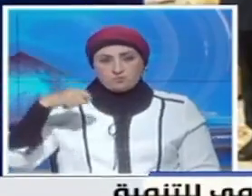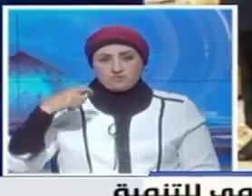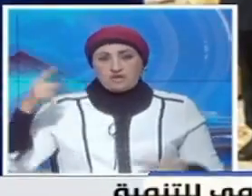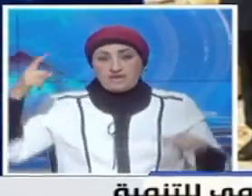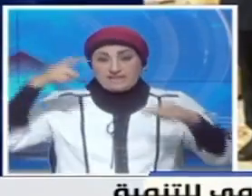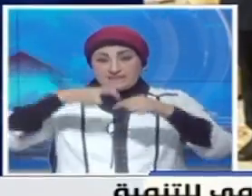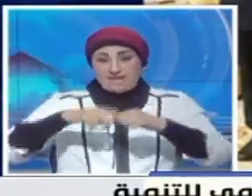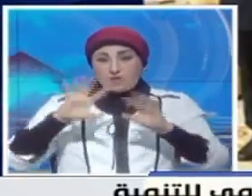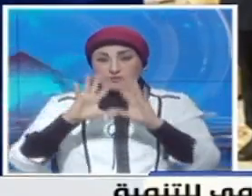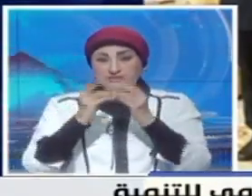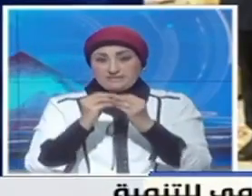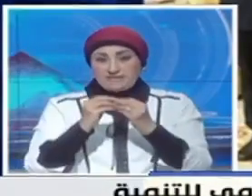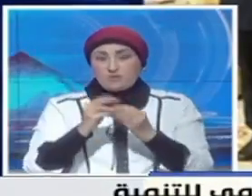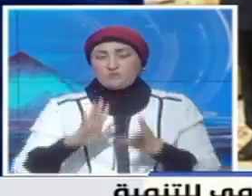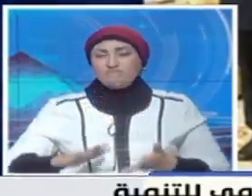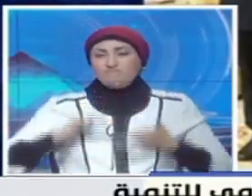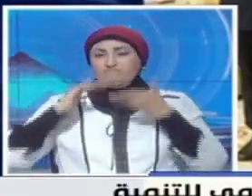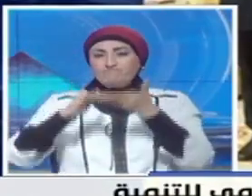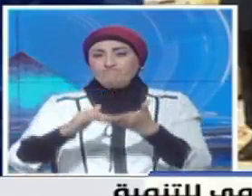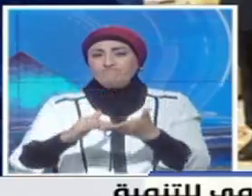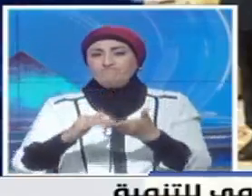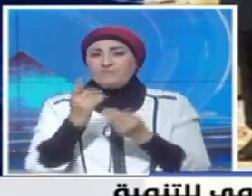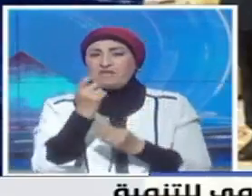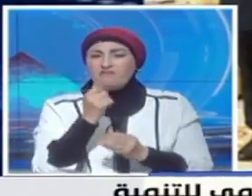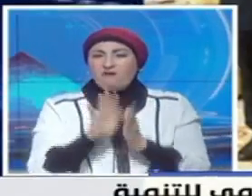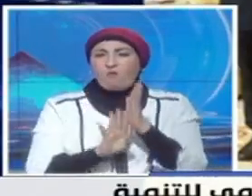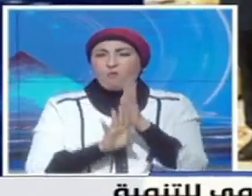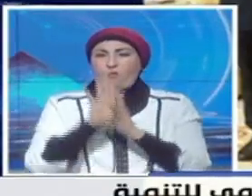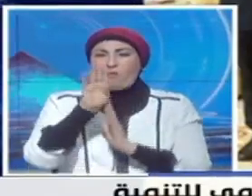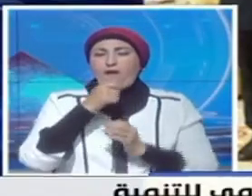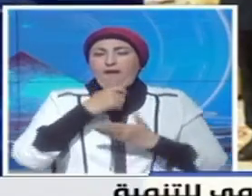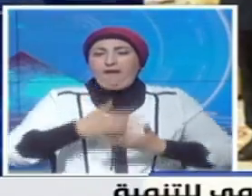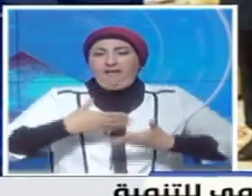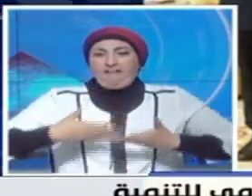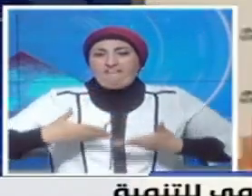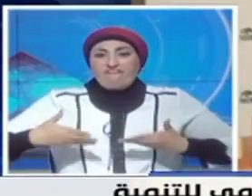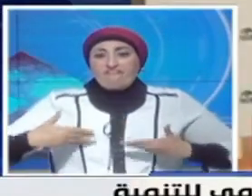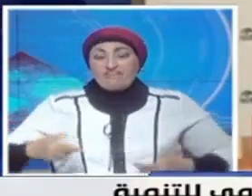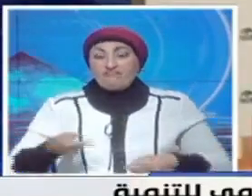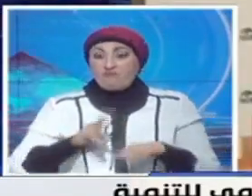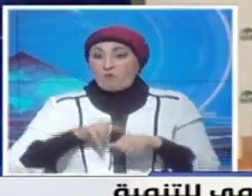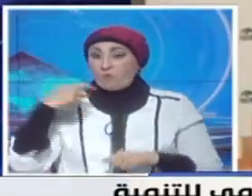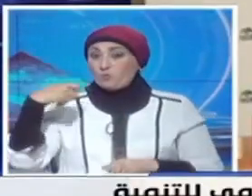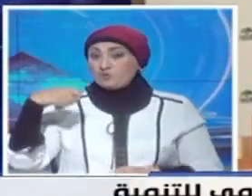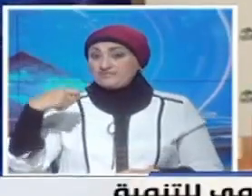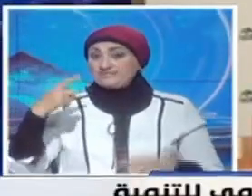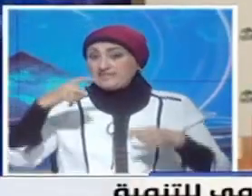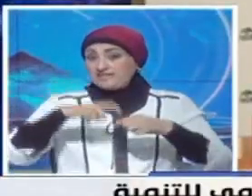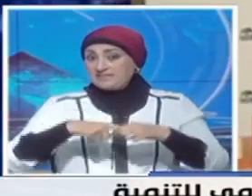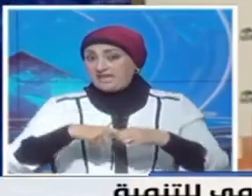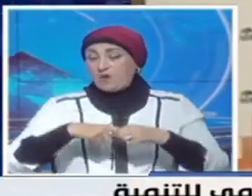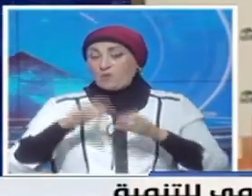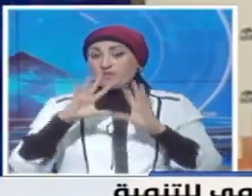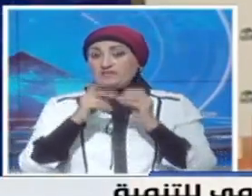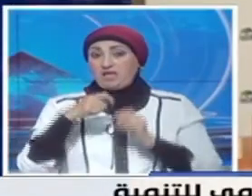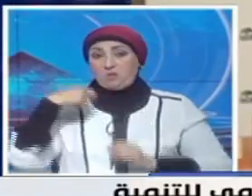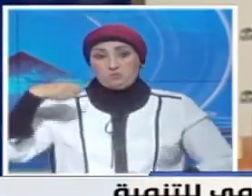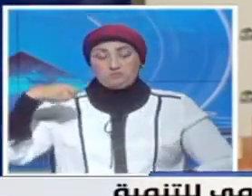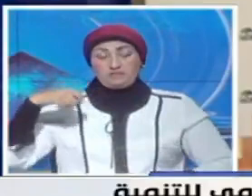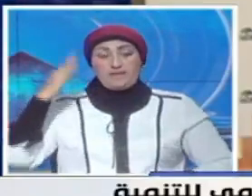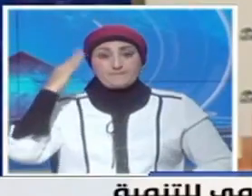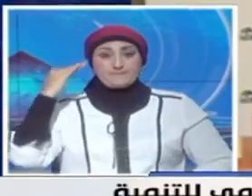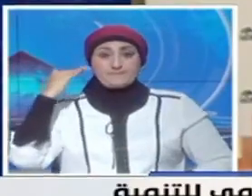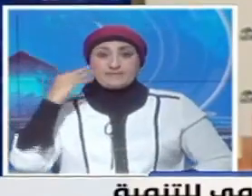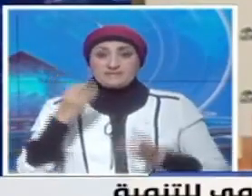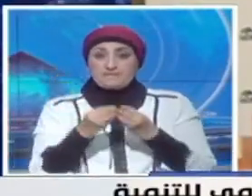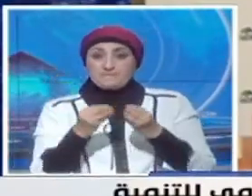تقوم به وزارة التعاون الدولي لإتاحة فرص التمويل الإنمائي الميسر. أيضا ناقشت وزيرة التعاون الدولي